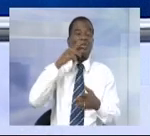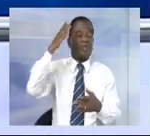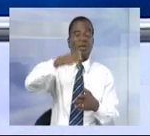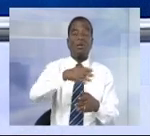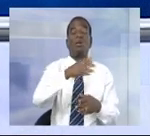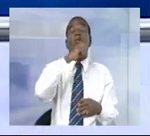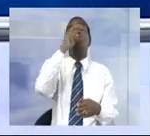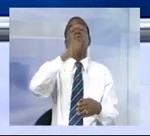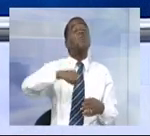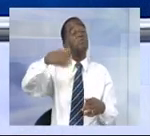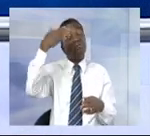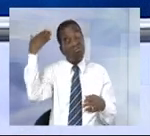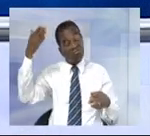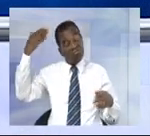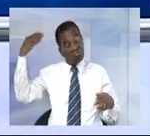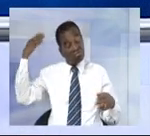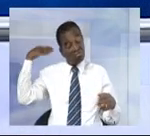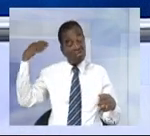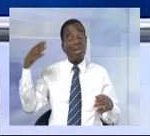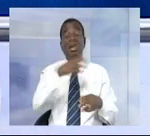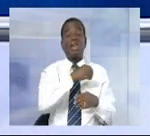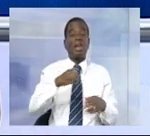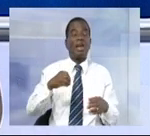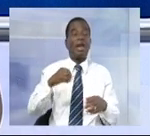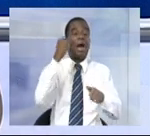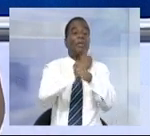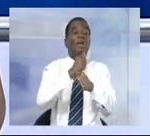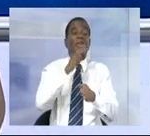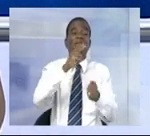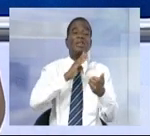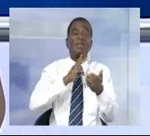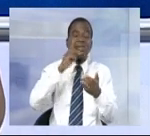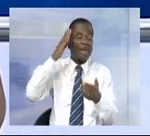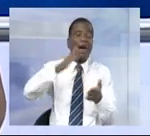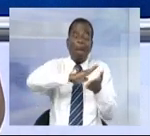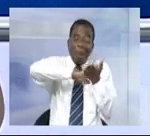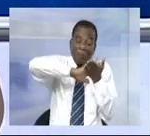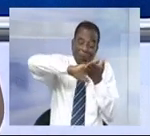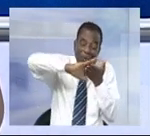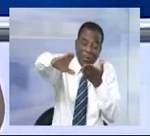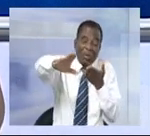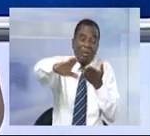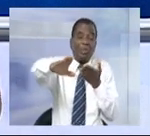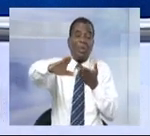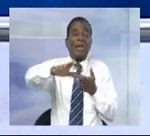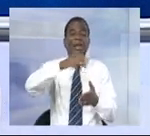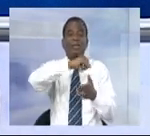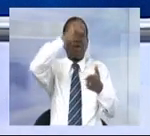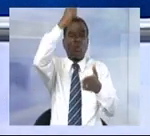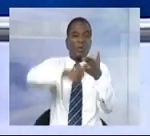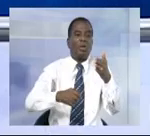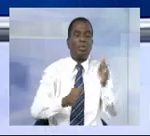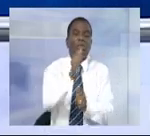un beau visage. L'opération Abidjan Ville Propre a été lancée hier à Yopougon par le Premier ministre. Opération qui va coûter plus de 2